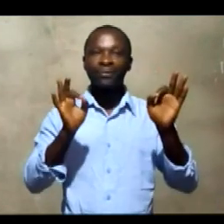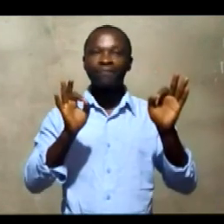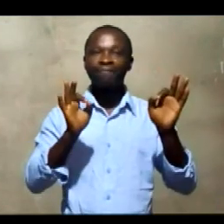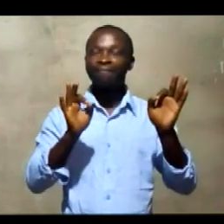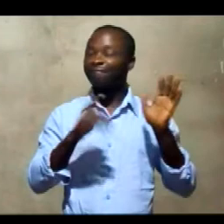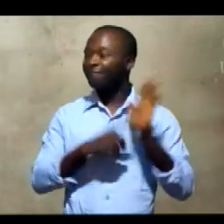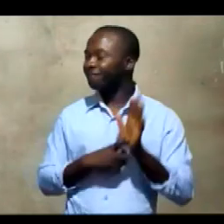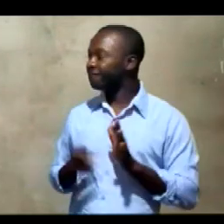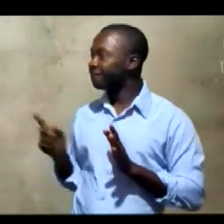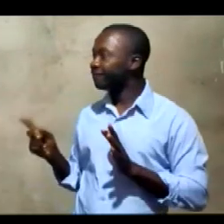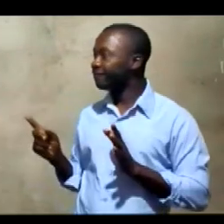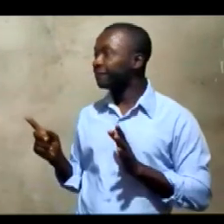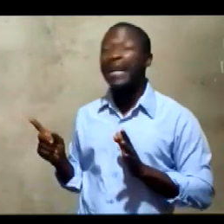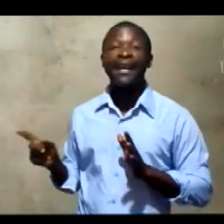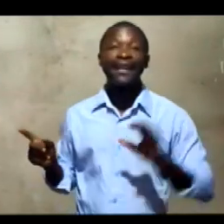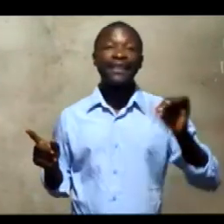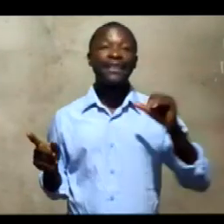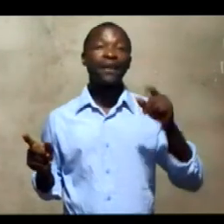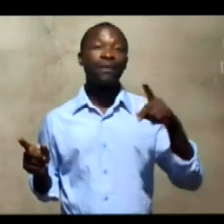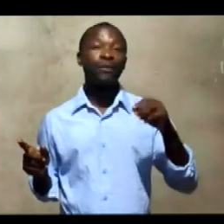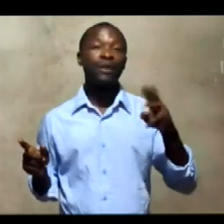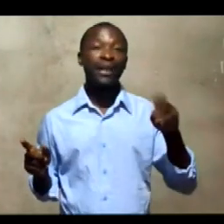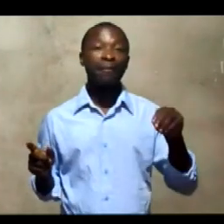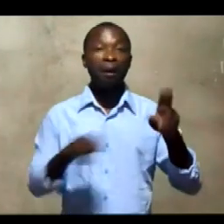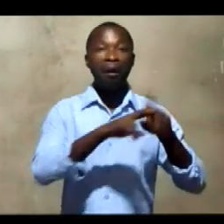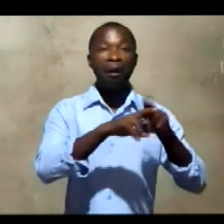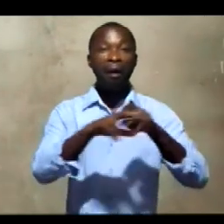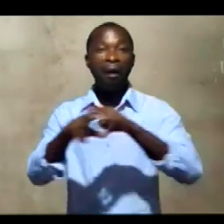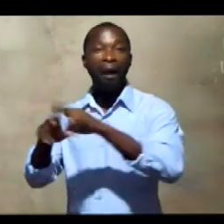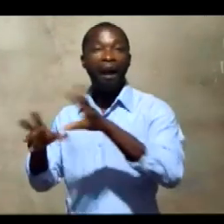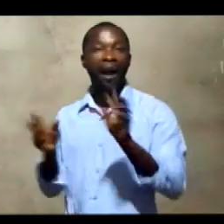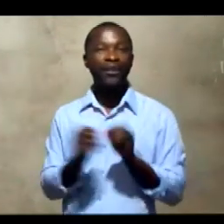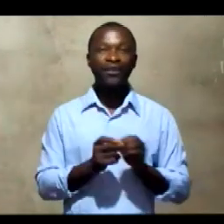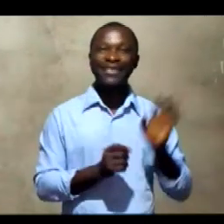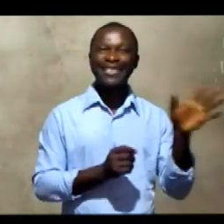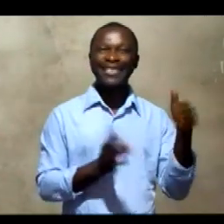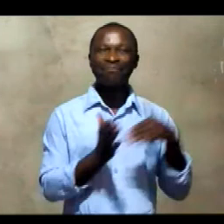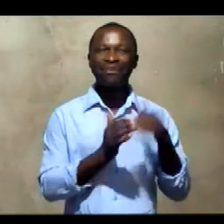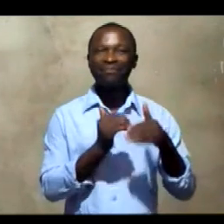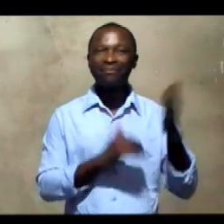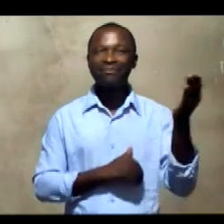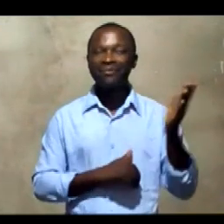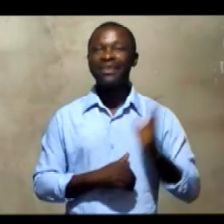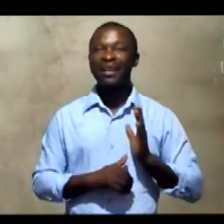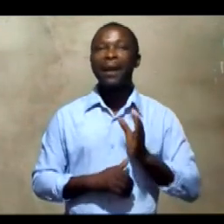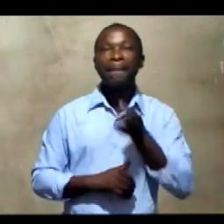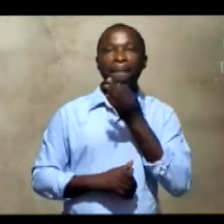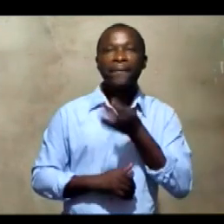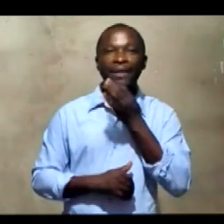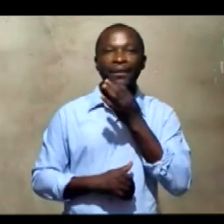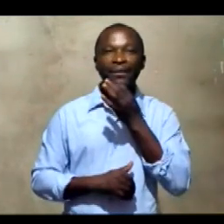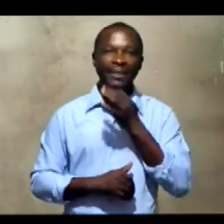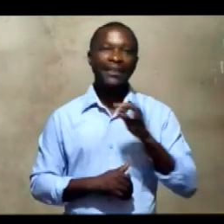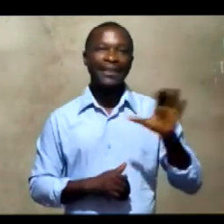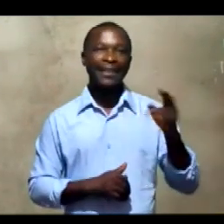une arène de 50 000 places en cours de finition, qui accueillera en 2020 et 2021 le championnat d'Afrique des Nations et la Coupe d'Afrique des